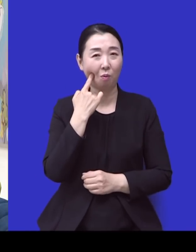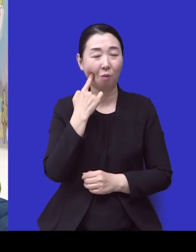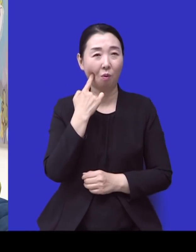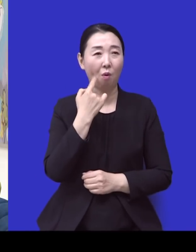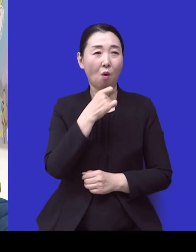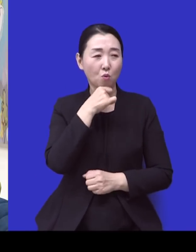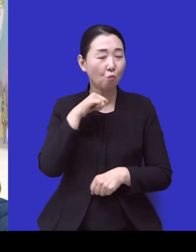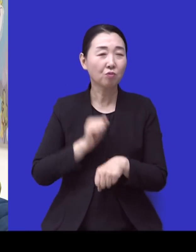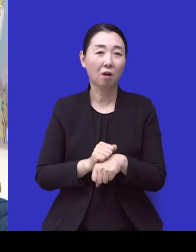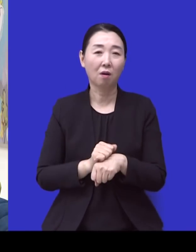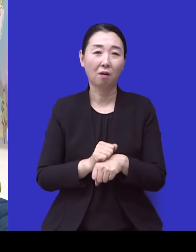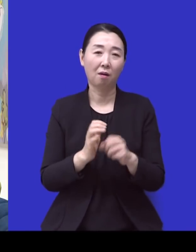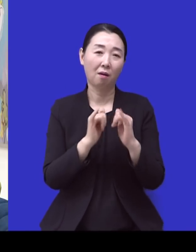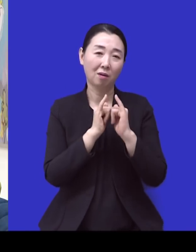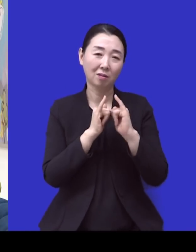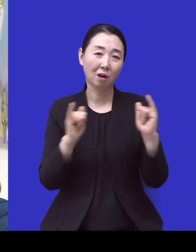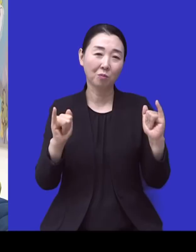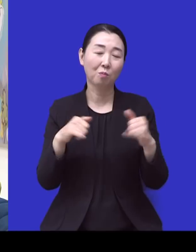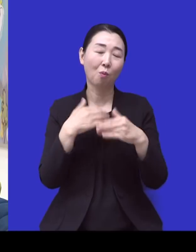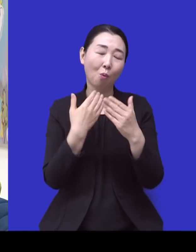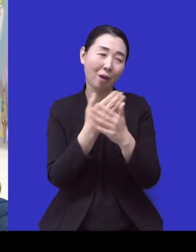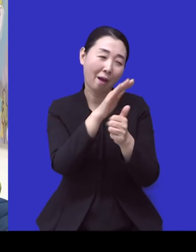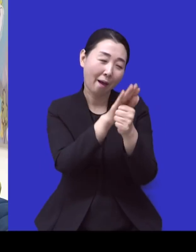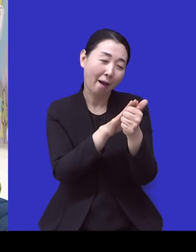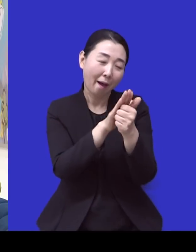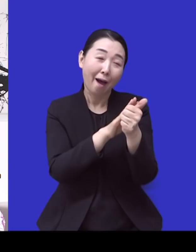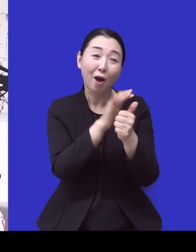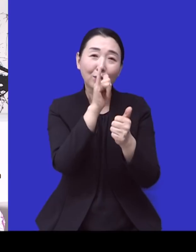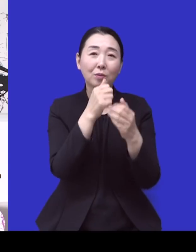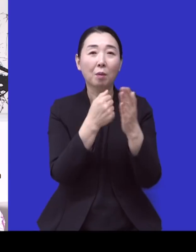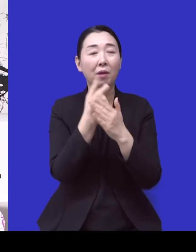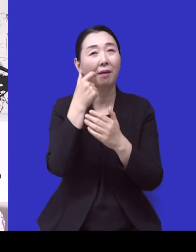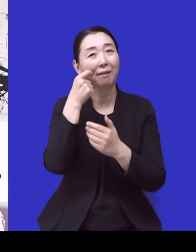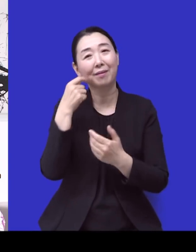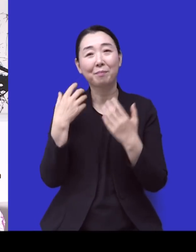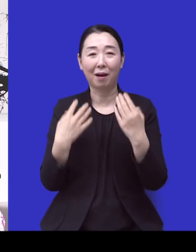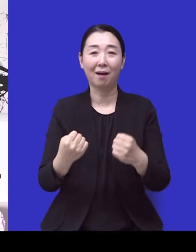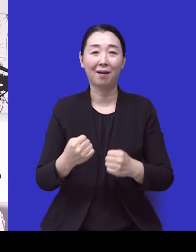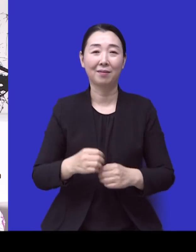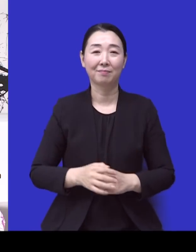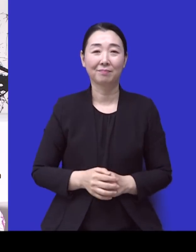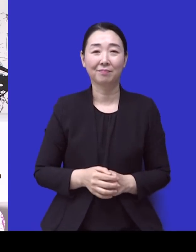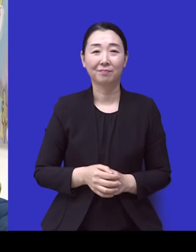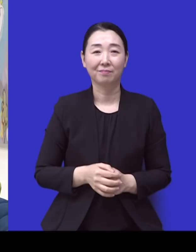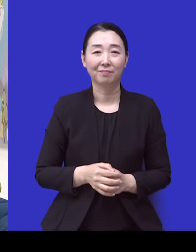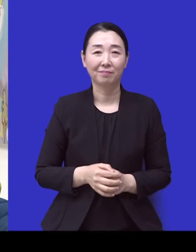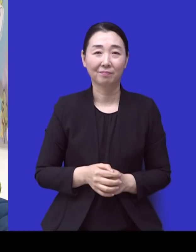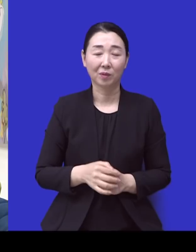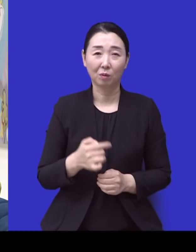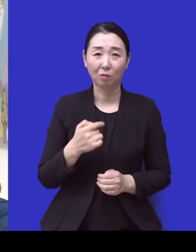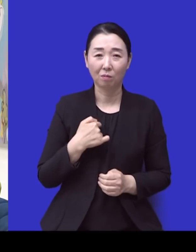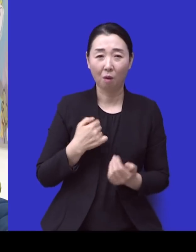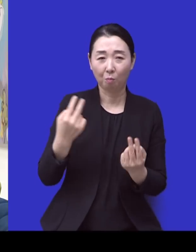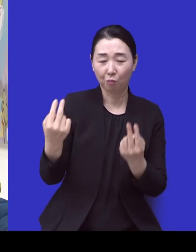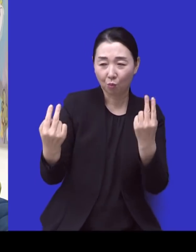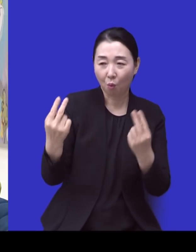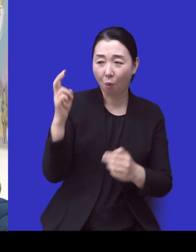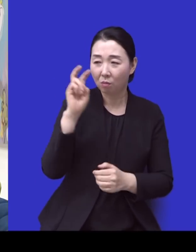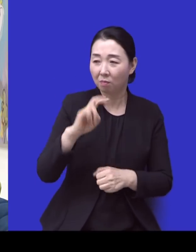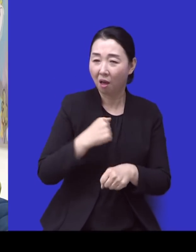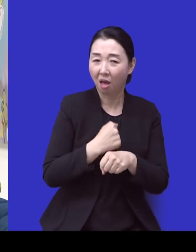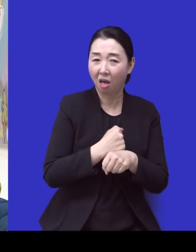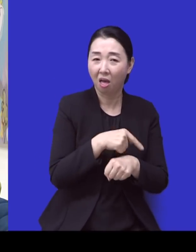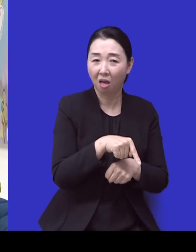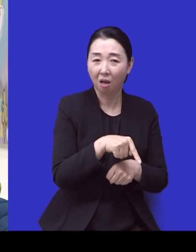너무 좋고 사람들한테 진짜 싹싹하고 이래서 인기가 많은 그런 언니였거든요. 근데 저는 막 음악한다고